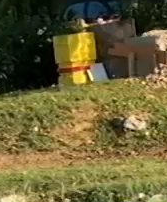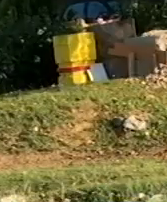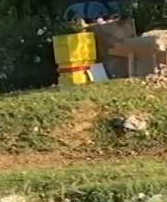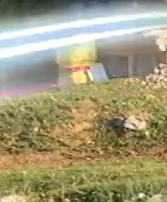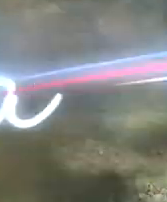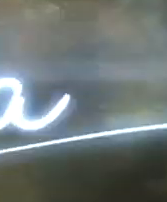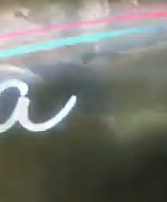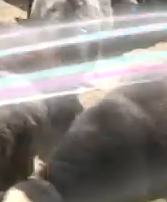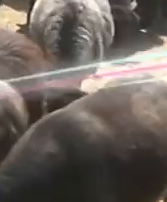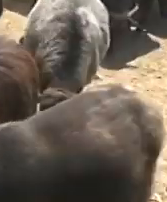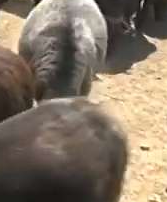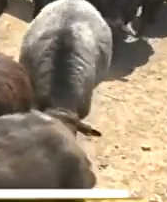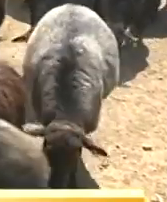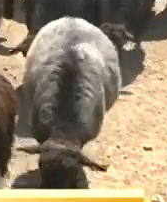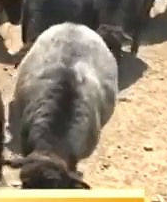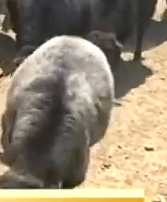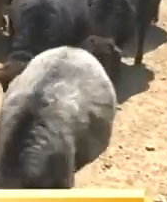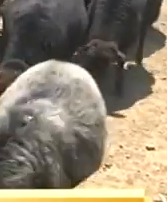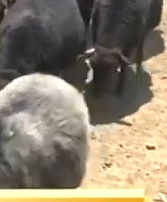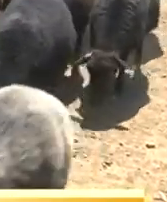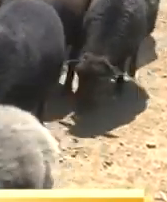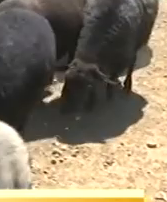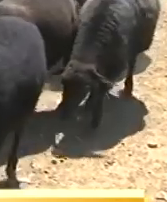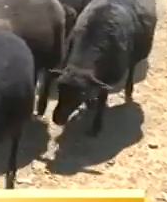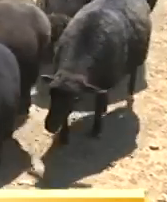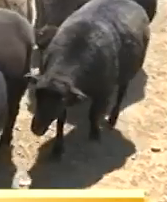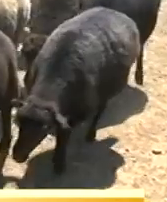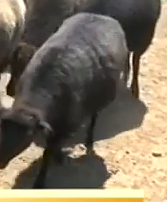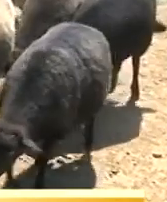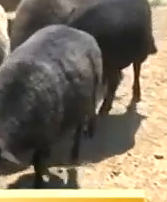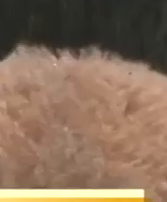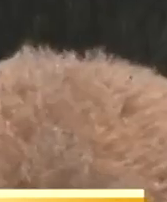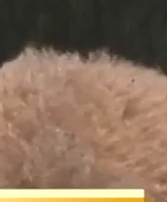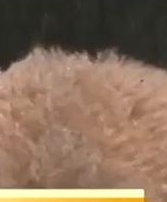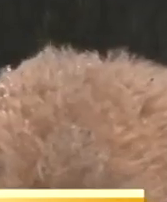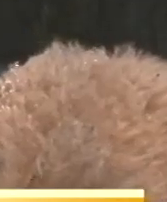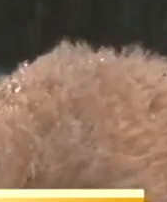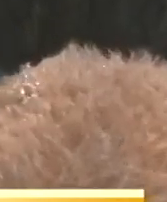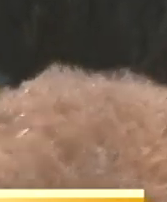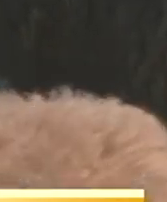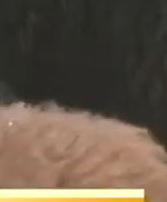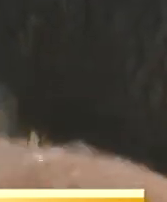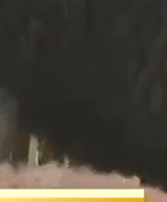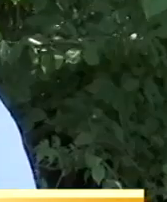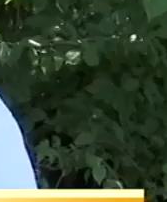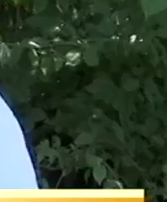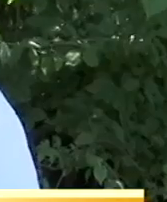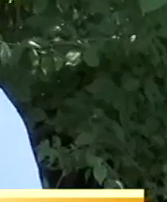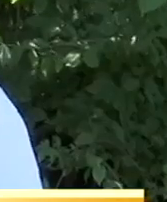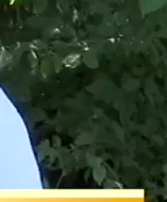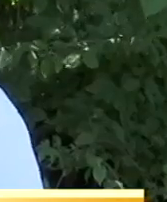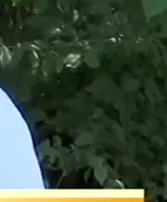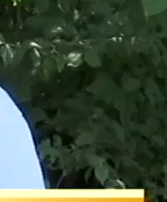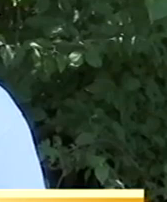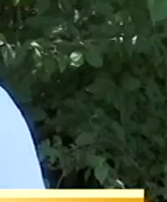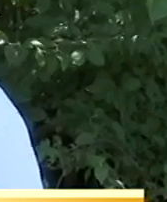stanovnika. Da li preti izumiranje karakačanskoj ovci od čije vune se izrađuje pirotski ćilim? Od tih